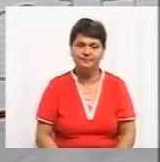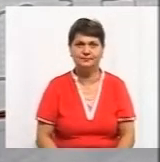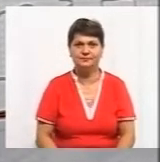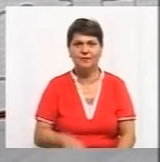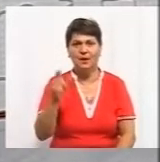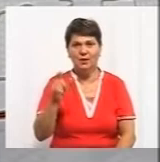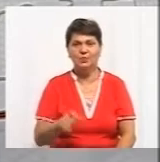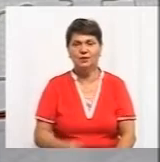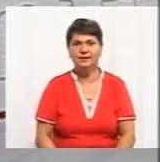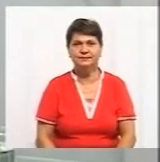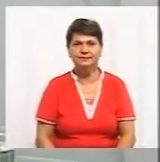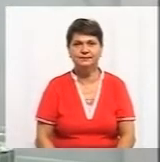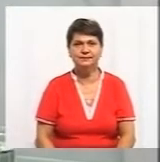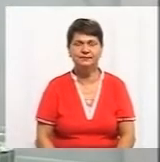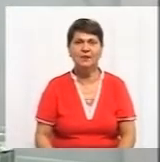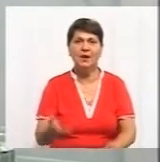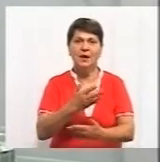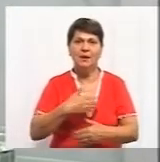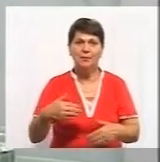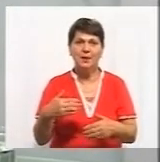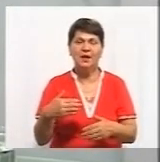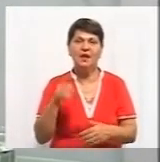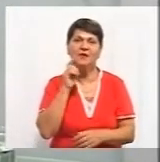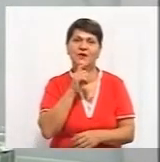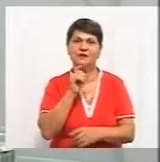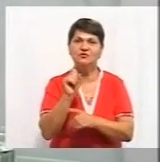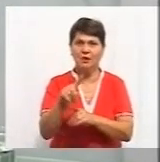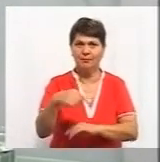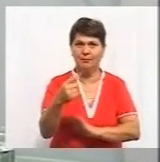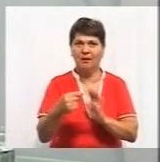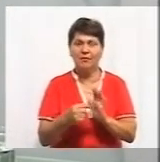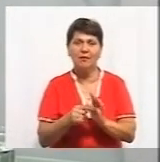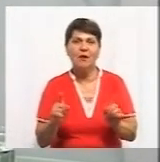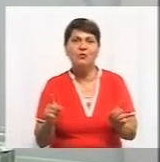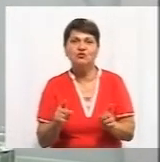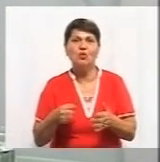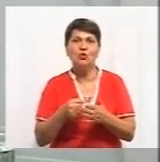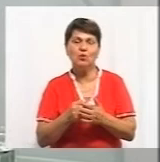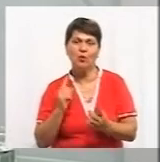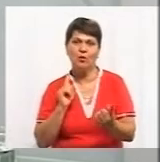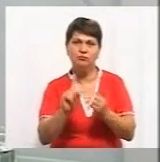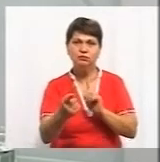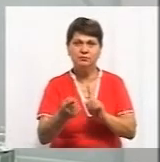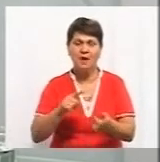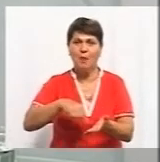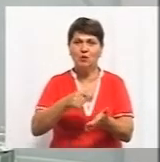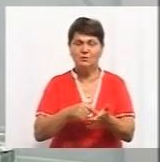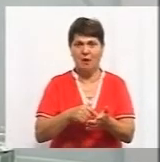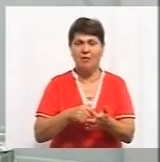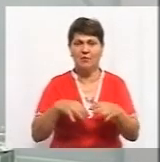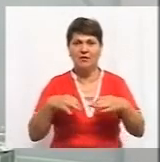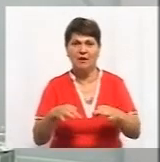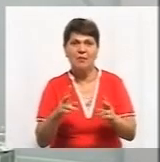людину до відповідальності. Ми поставили вінничанам питання щодо поїздок в муніципальному транспорті, як